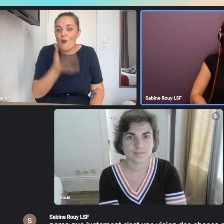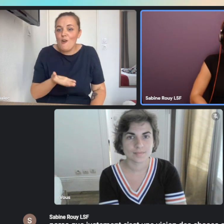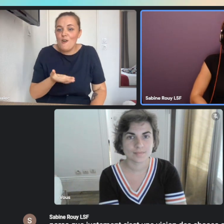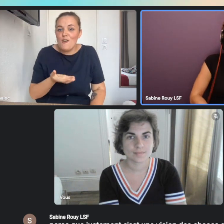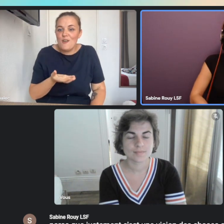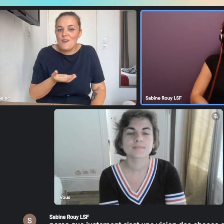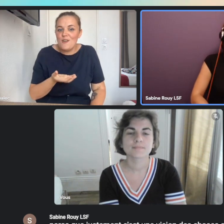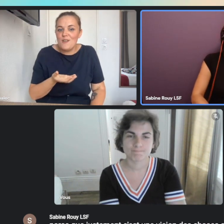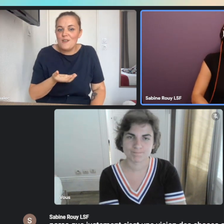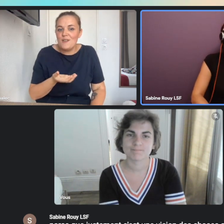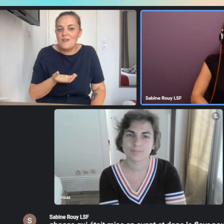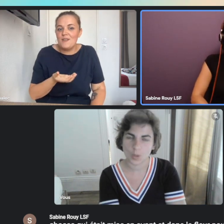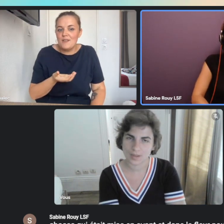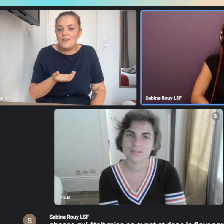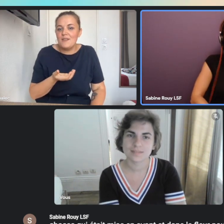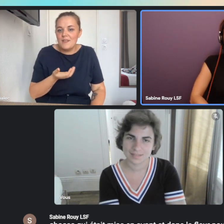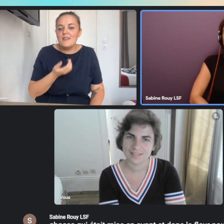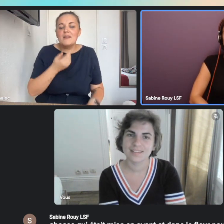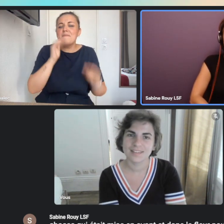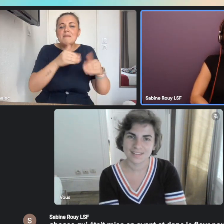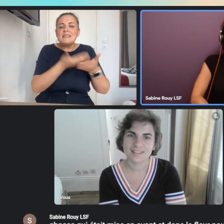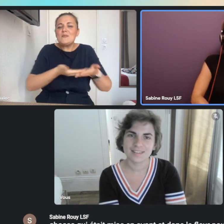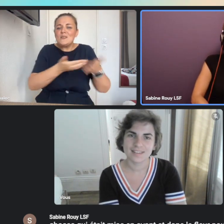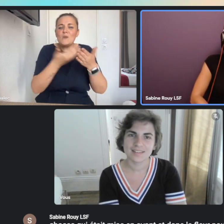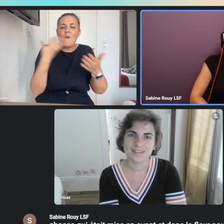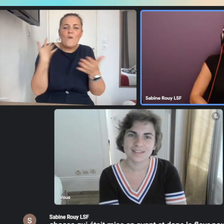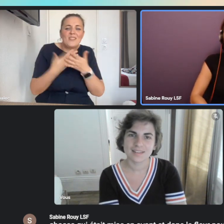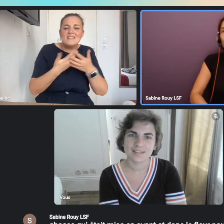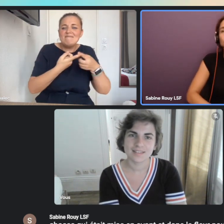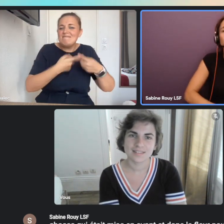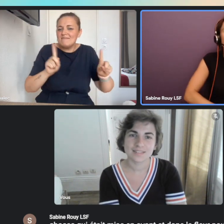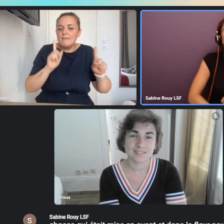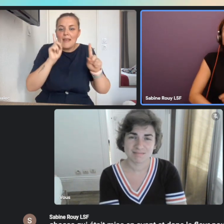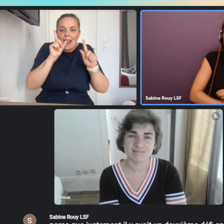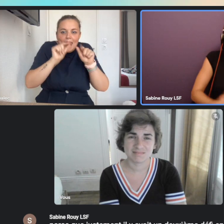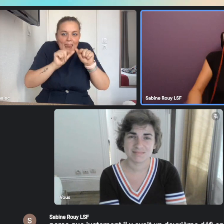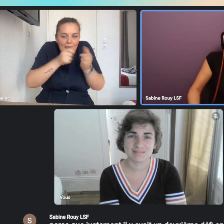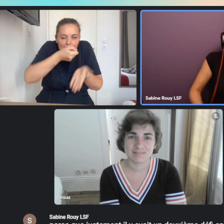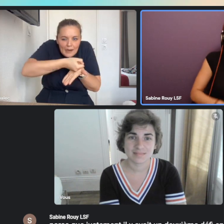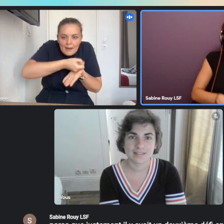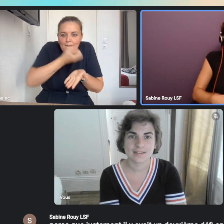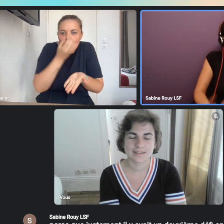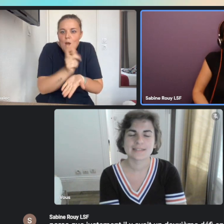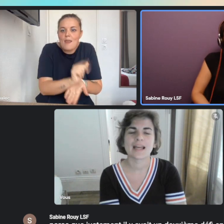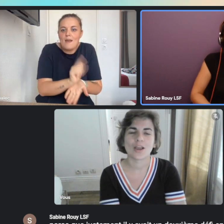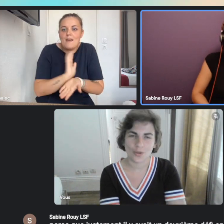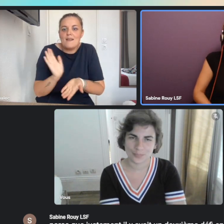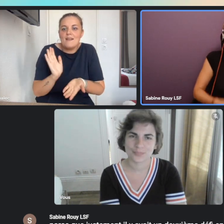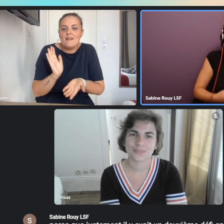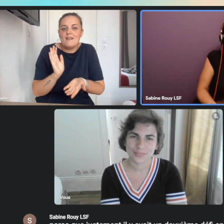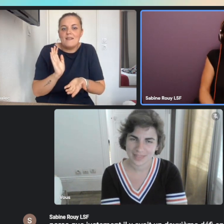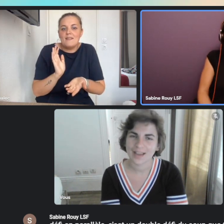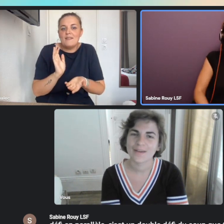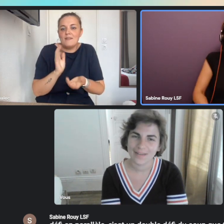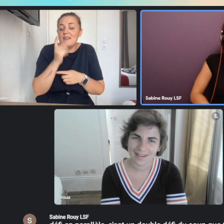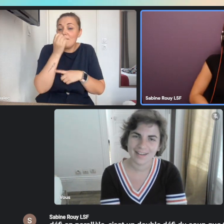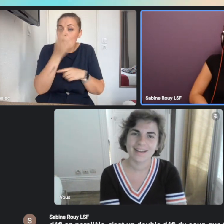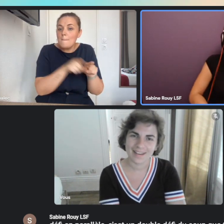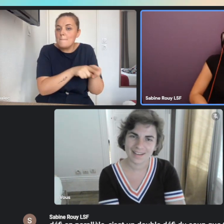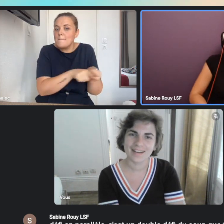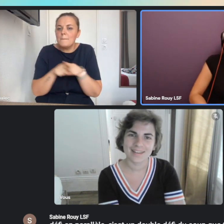un même objet sur tous les dessins, à savoir une fleur. Donc même si le contexte est différent, la situation est différente, qu'il y ait au minimum 7